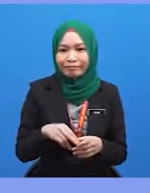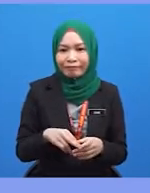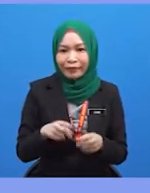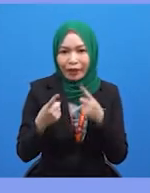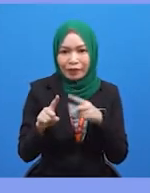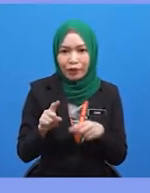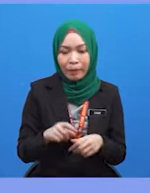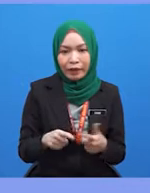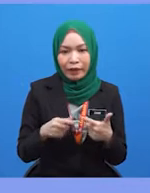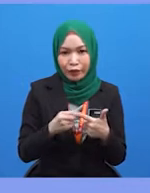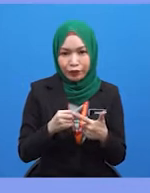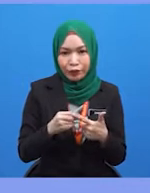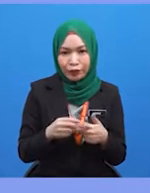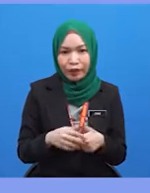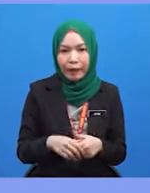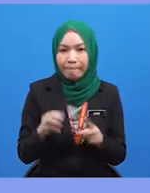Huraian kedua,